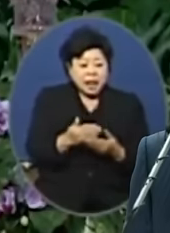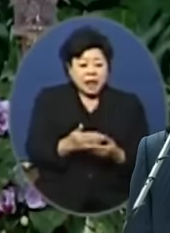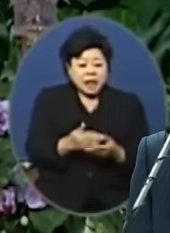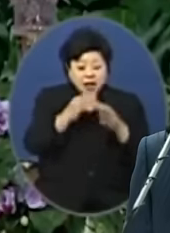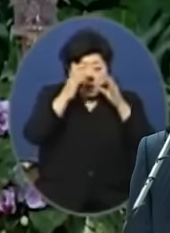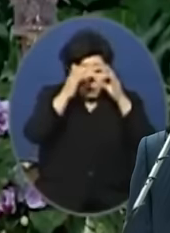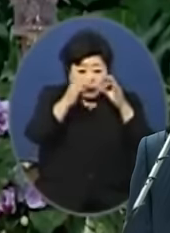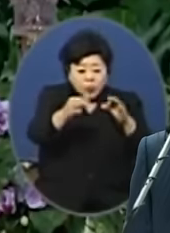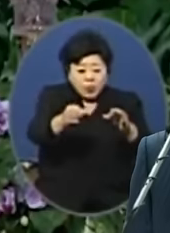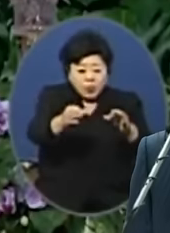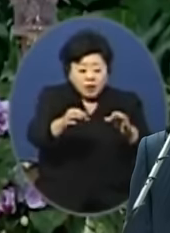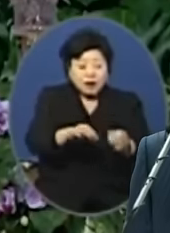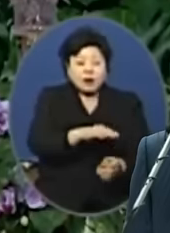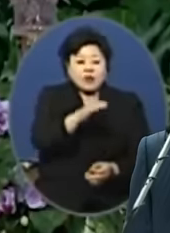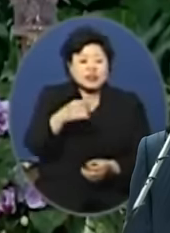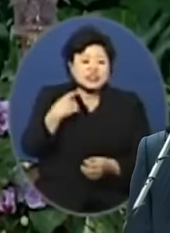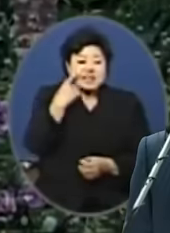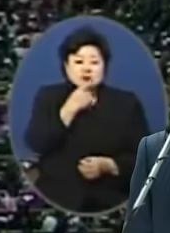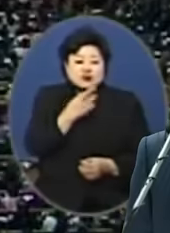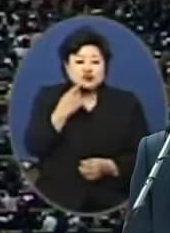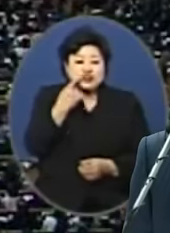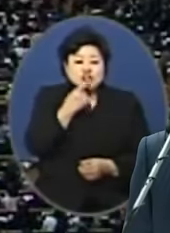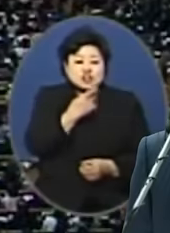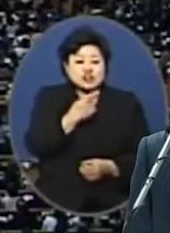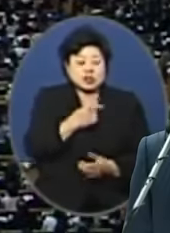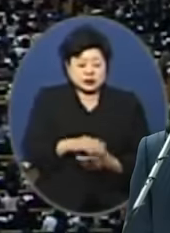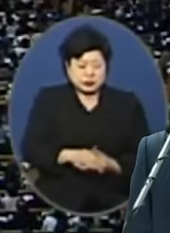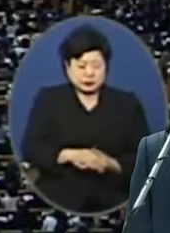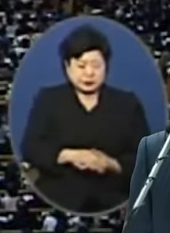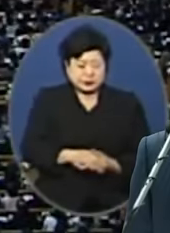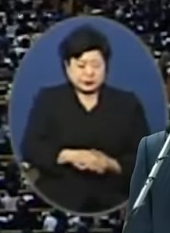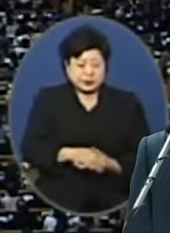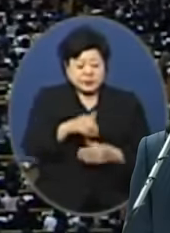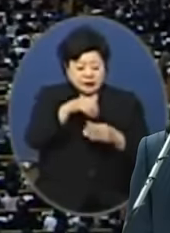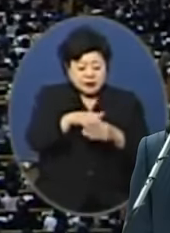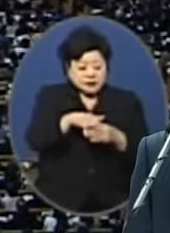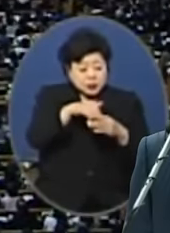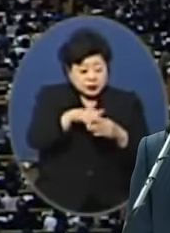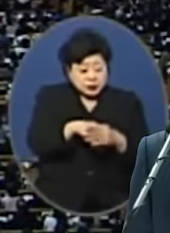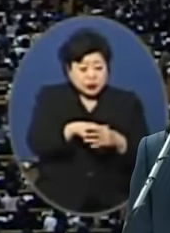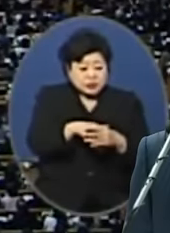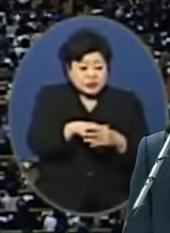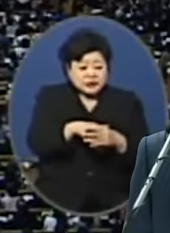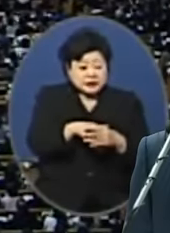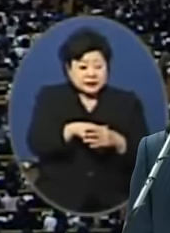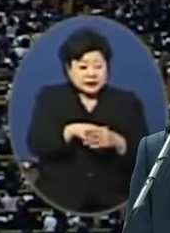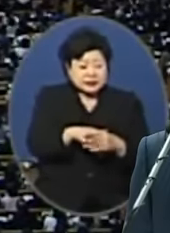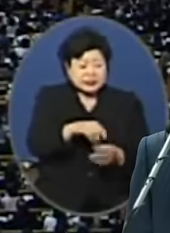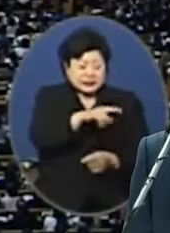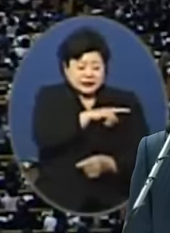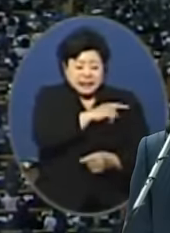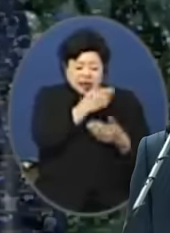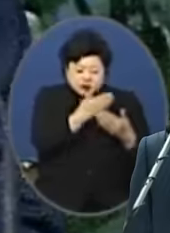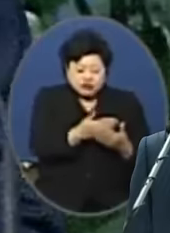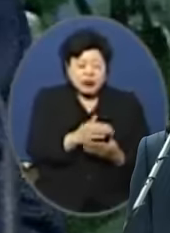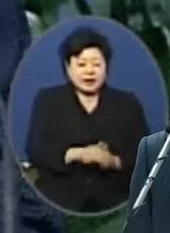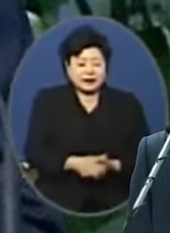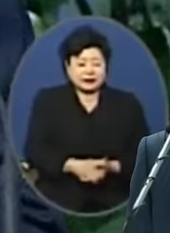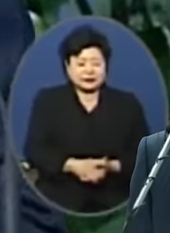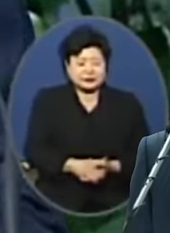보면은 우리의 입술로서 우리에게 심어는 것이 제일 중요하다는